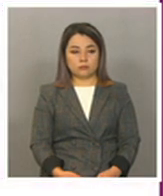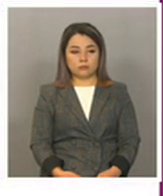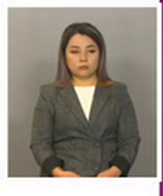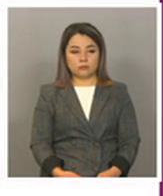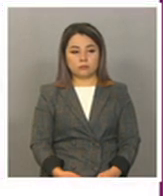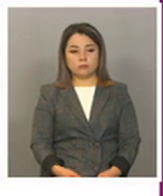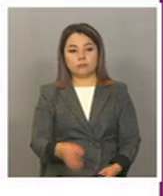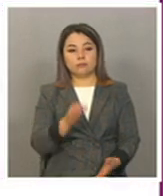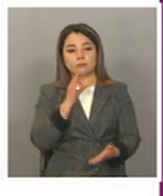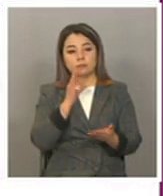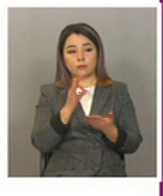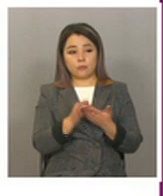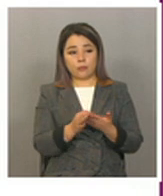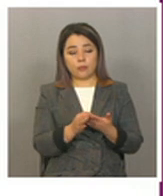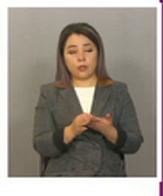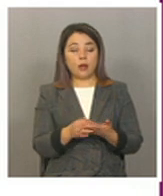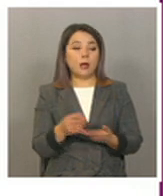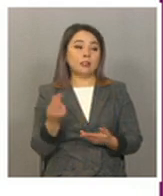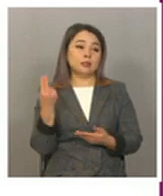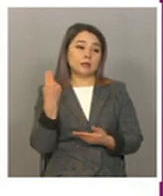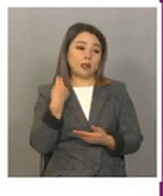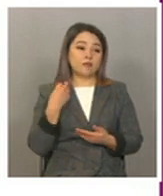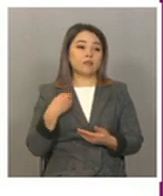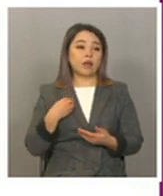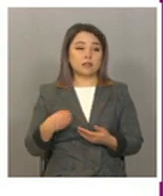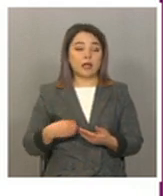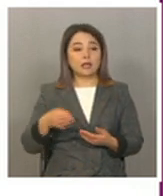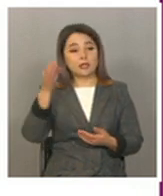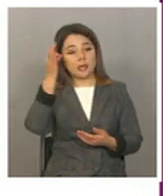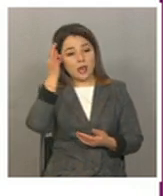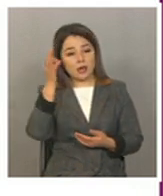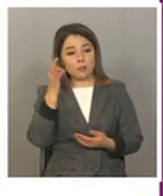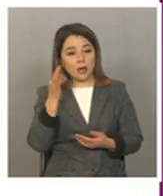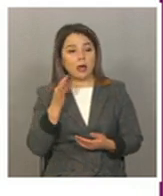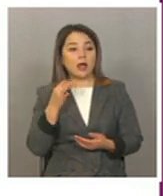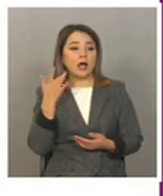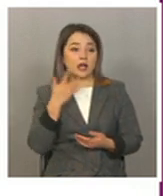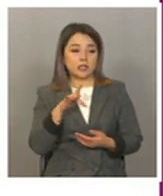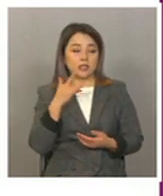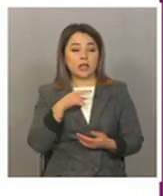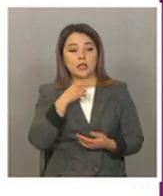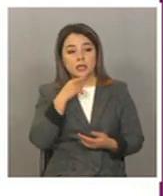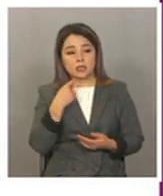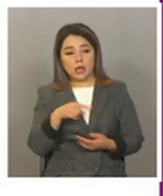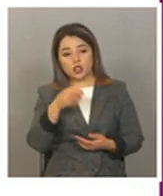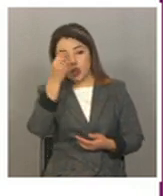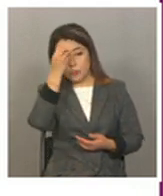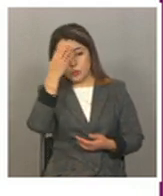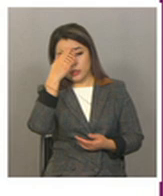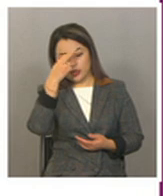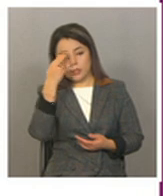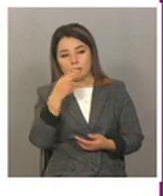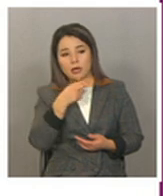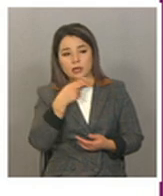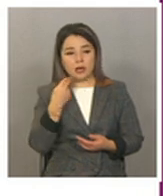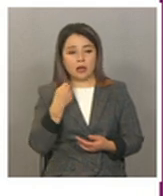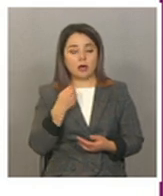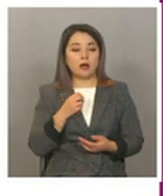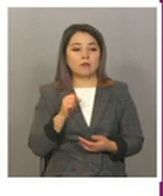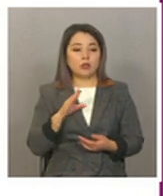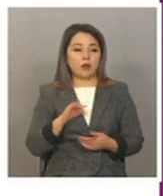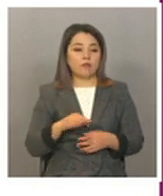Жауабы – Англия, Франция, Германия, АҚШ, Ресей, Жапония, Италия